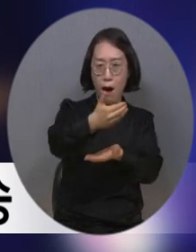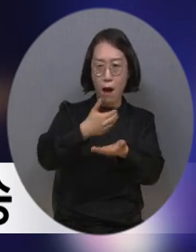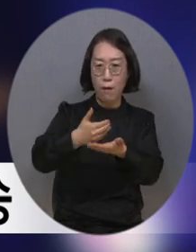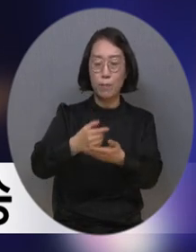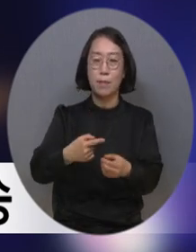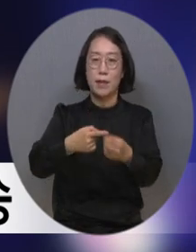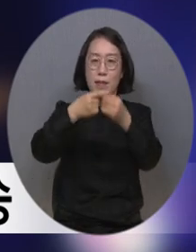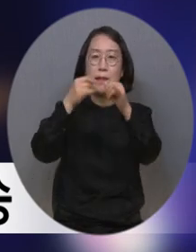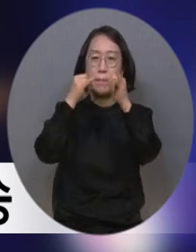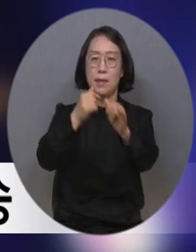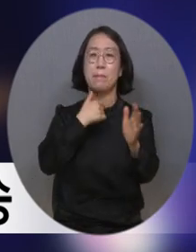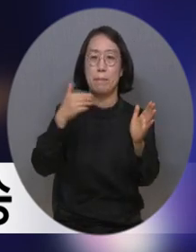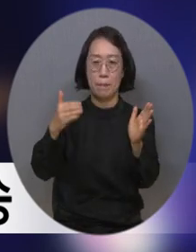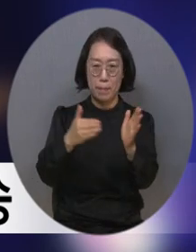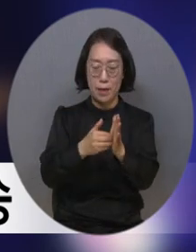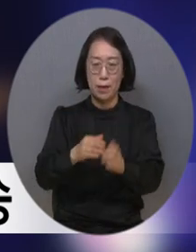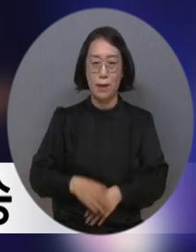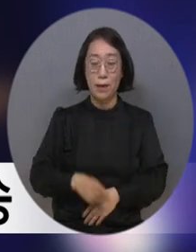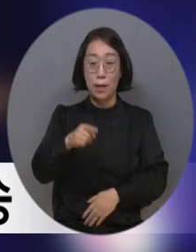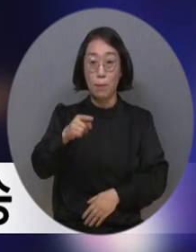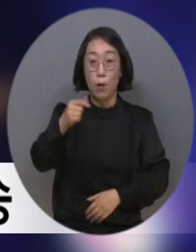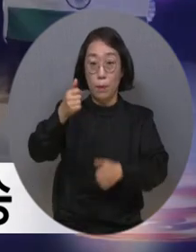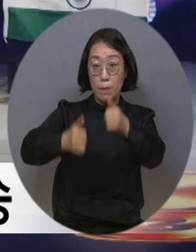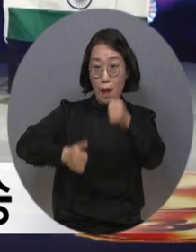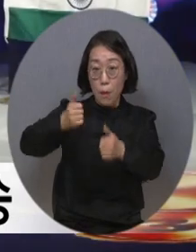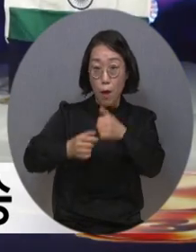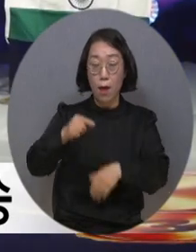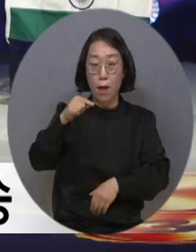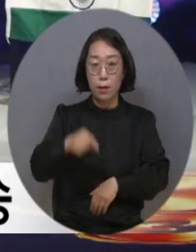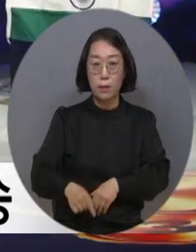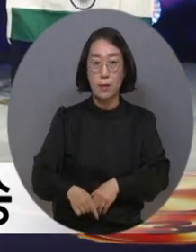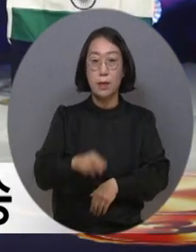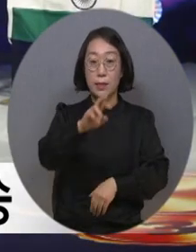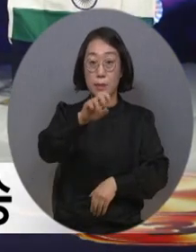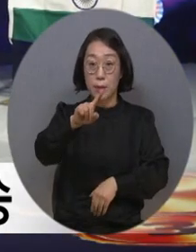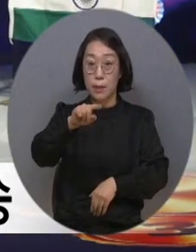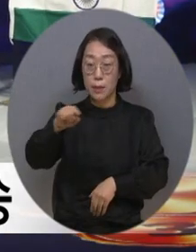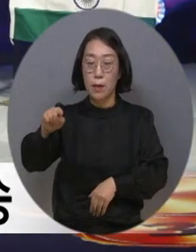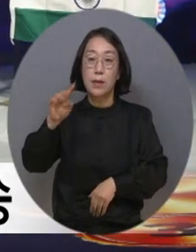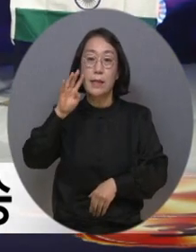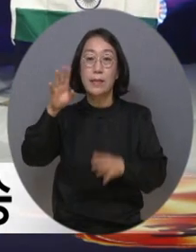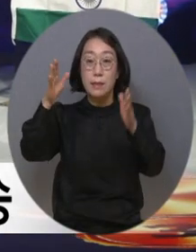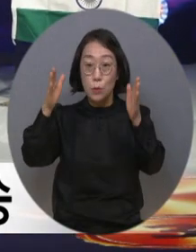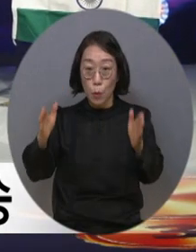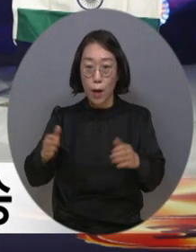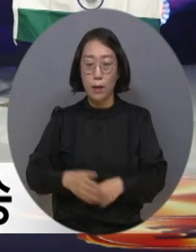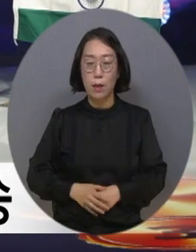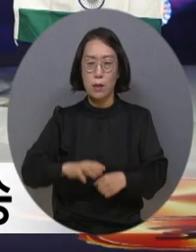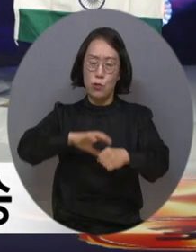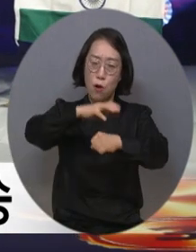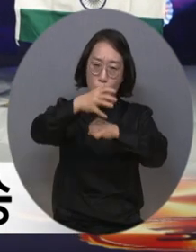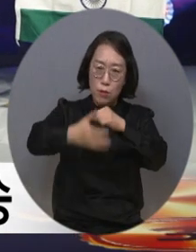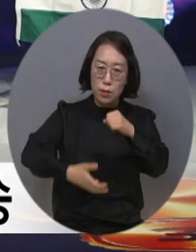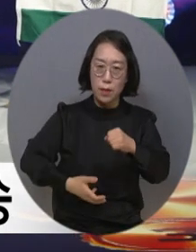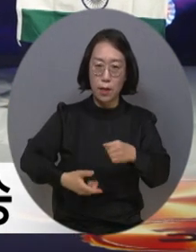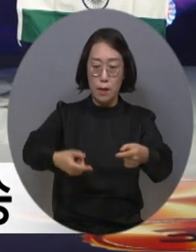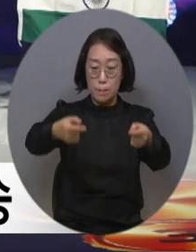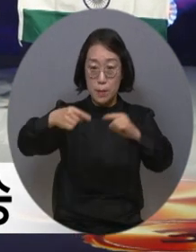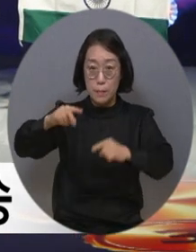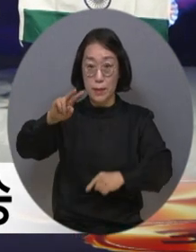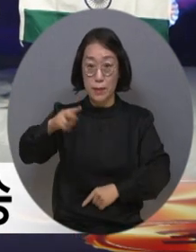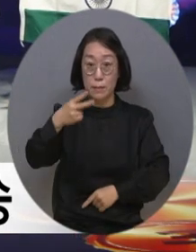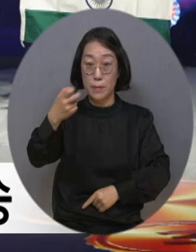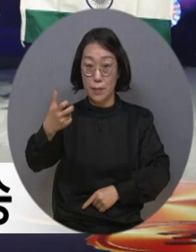거뒀다고 밝혔습니다 이번 대회는 지난 22일부터 25일까지 4일간 전 세계 27개국